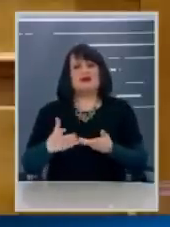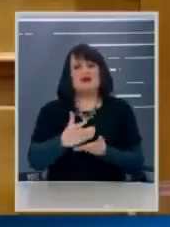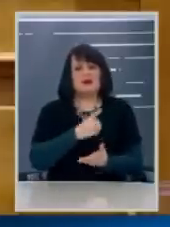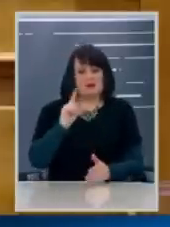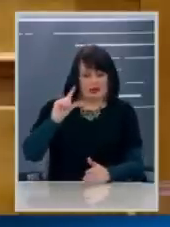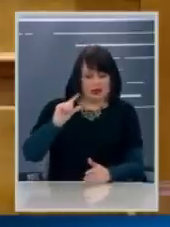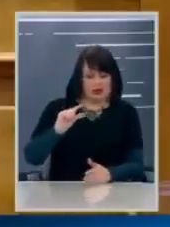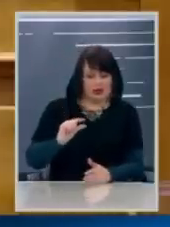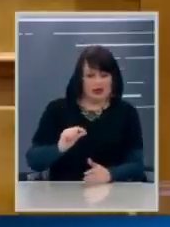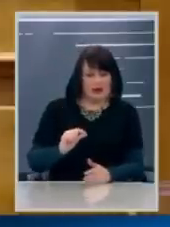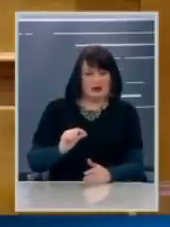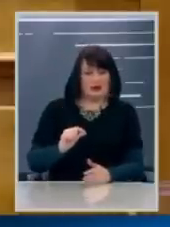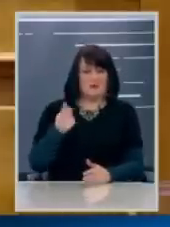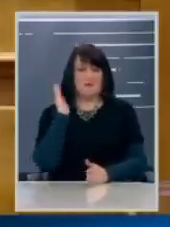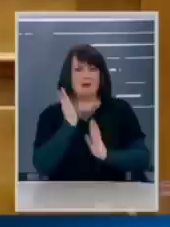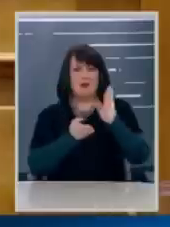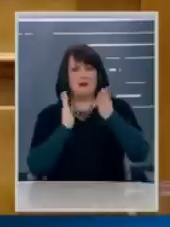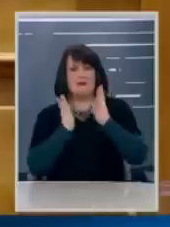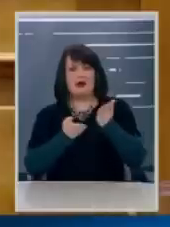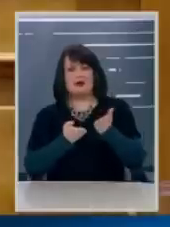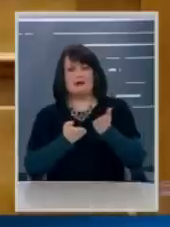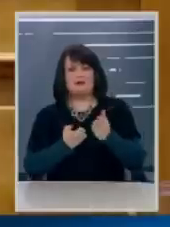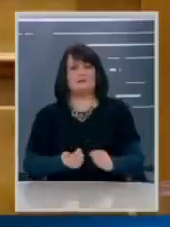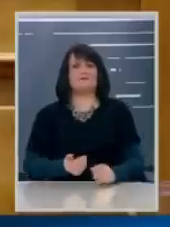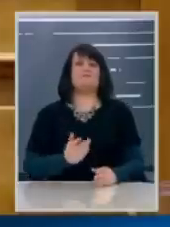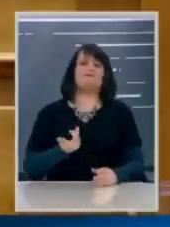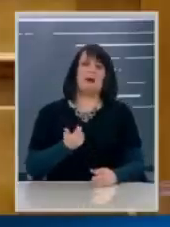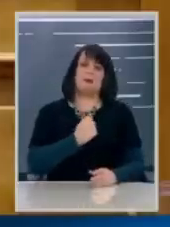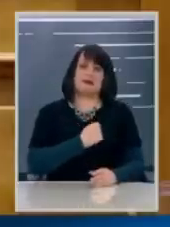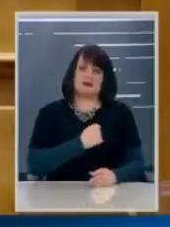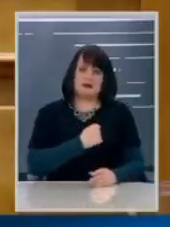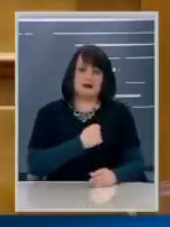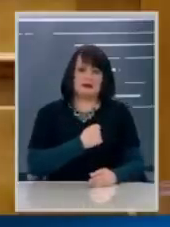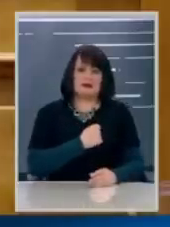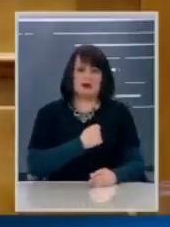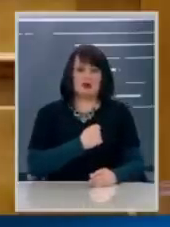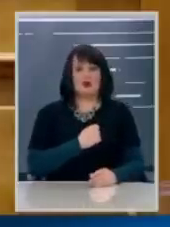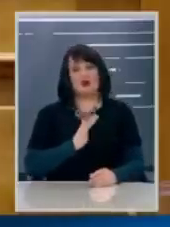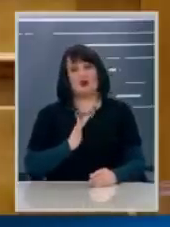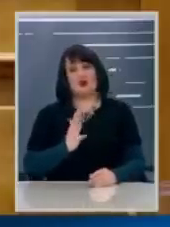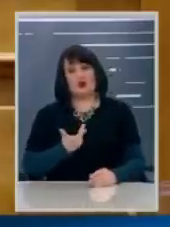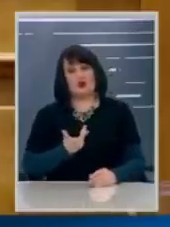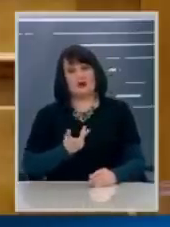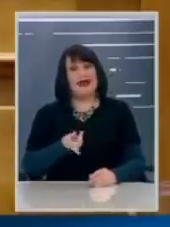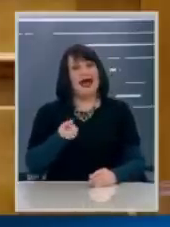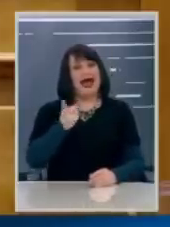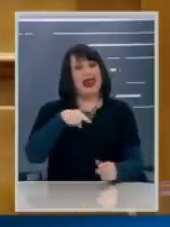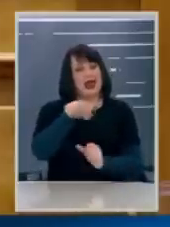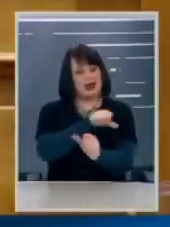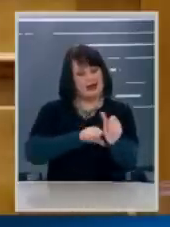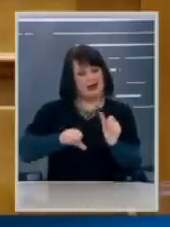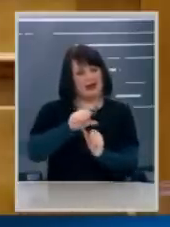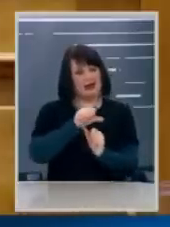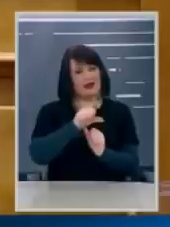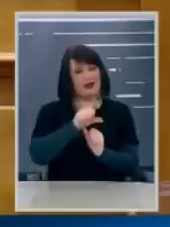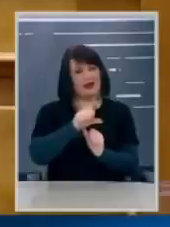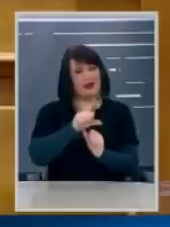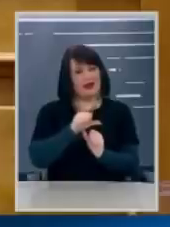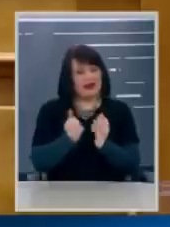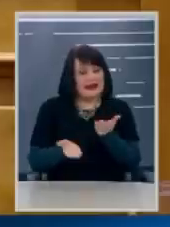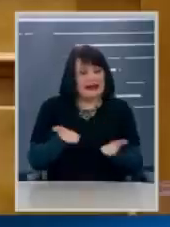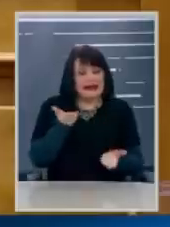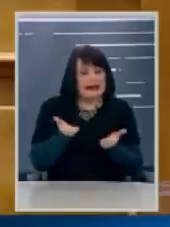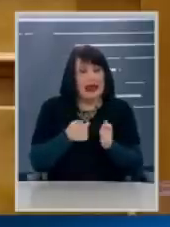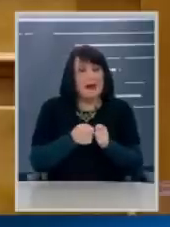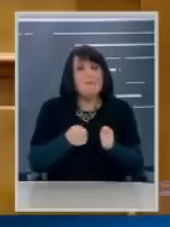εισοδήματα. Η άποψη ότι θα υπάρξουν αντίμετρα που θα ισοφαρίσουν